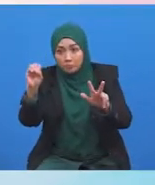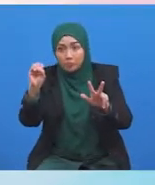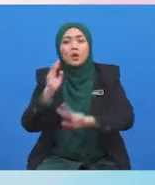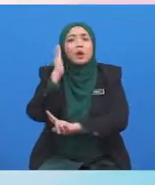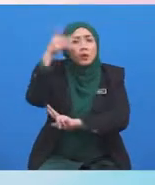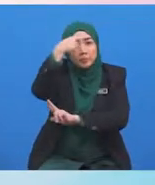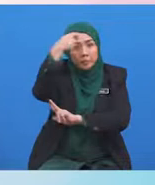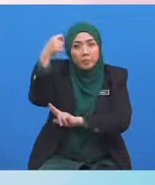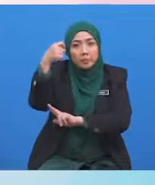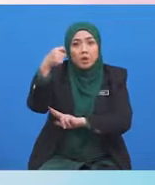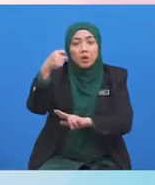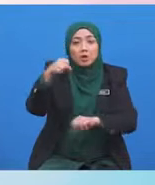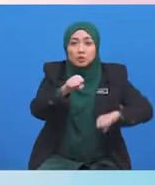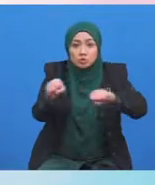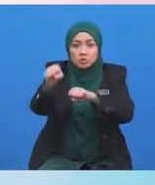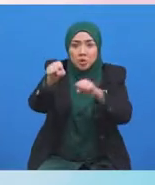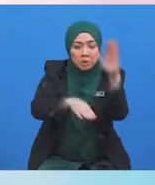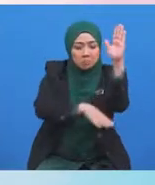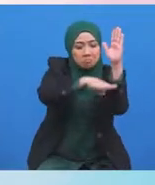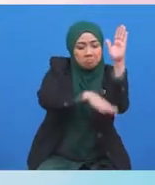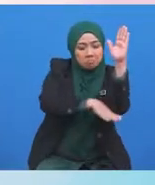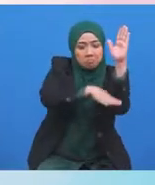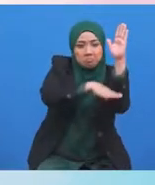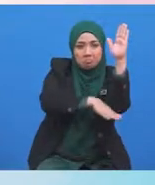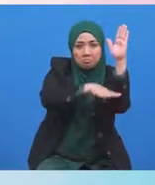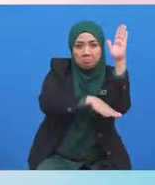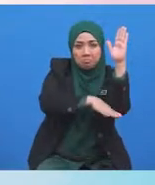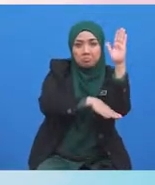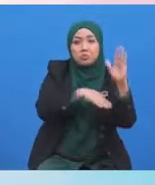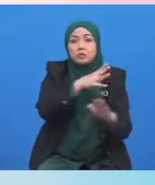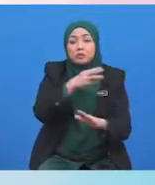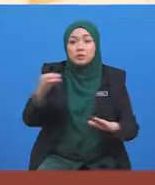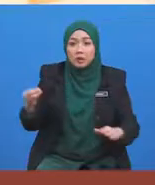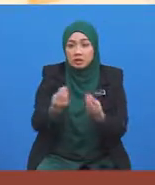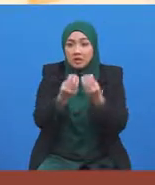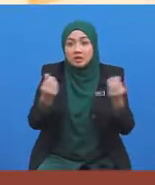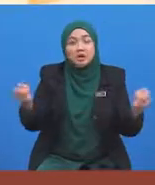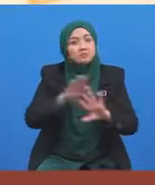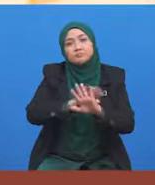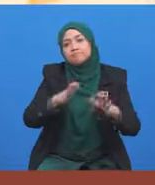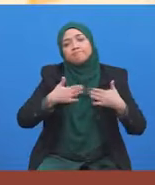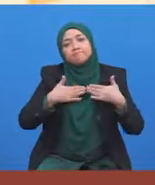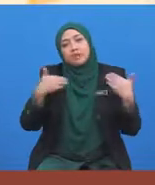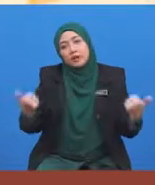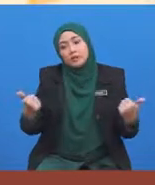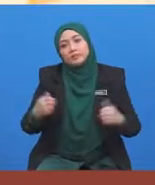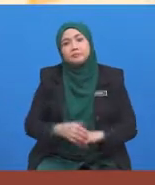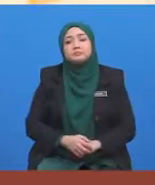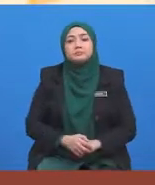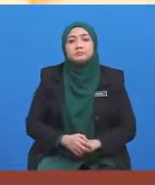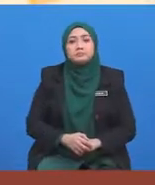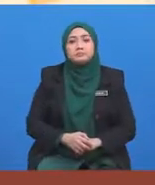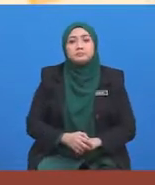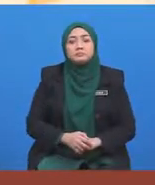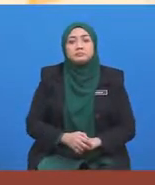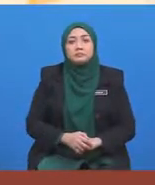menyebabkan sungai menjadi cetek dan kesuburan tanah terjejas. Baiklah pelajar, saya akan meneruskan